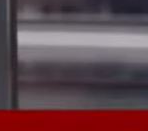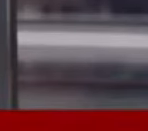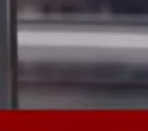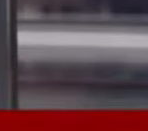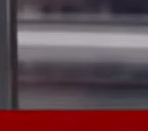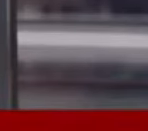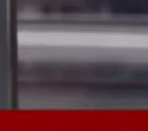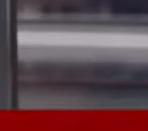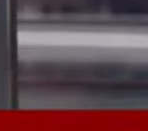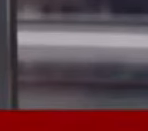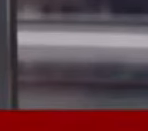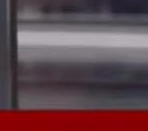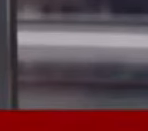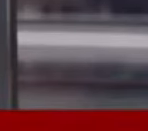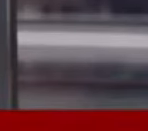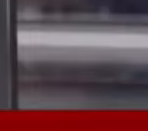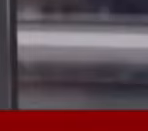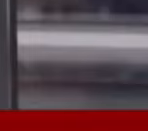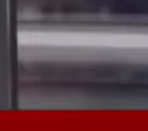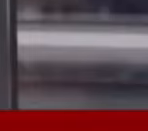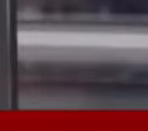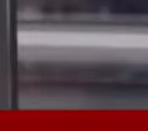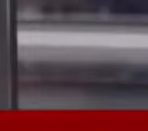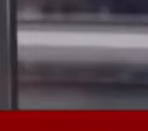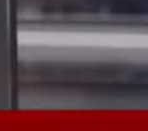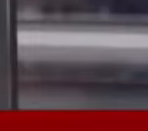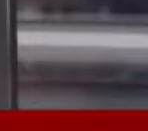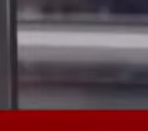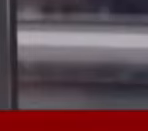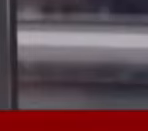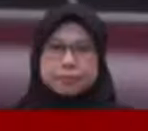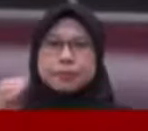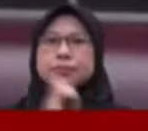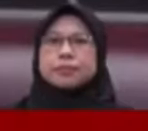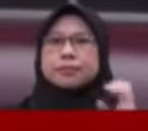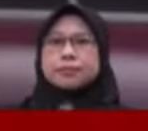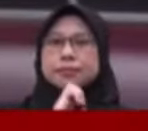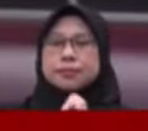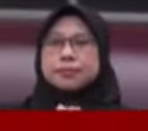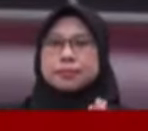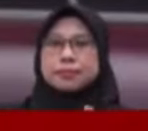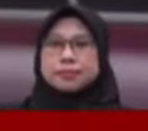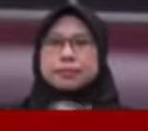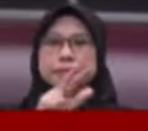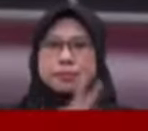என்பதை தொடர்பு இலக்கவியல் துணை அமைச்சர் தியோ நீச்சிங் நினைவுறுத்தினார்.